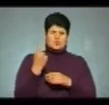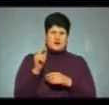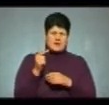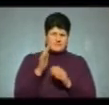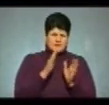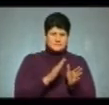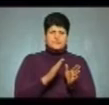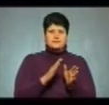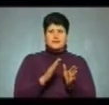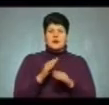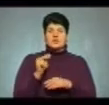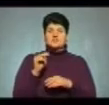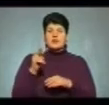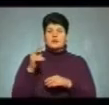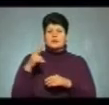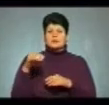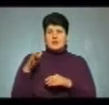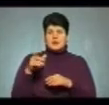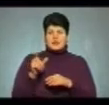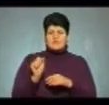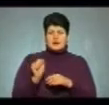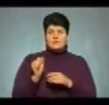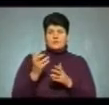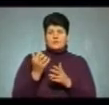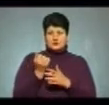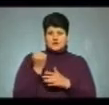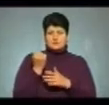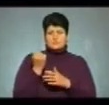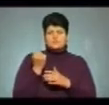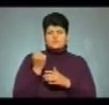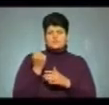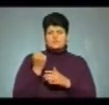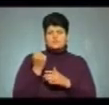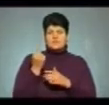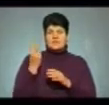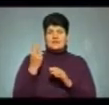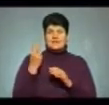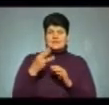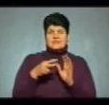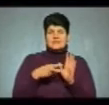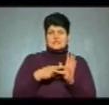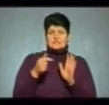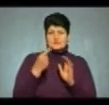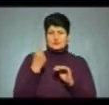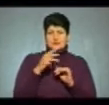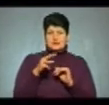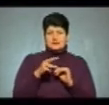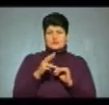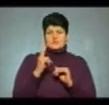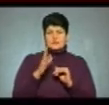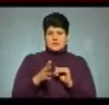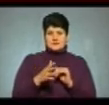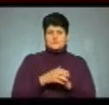По Чалдаєва вийшло, там де рахується вже по 37 гривень за метр квадратний. Суттєва економія на